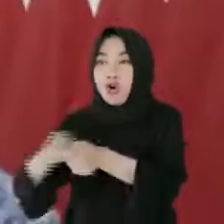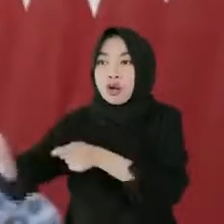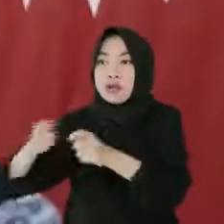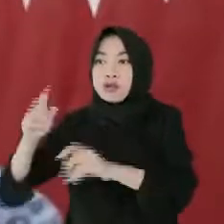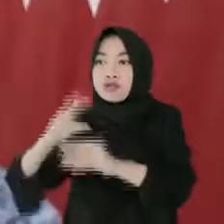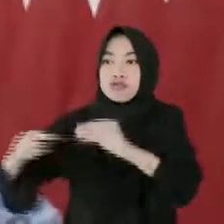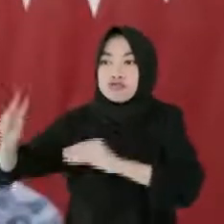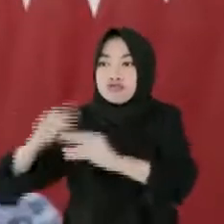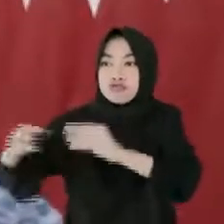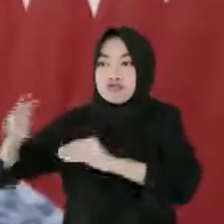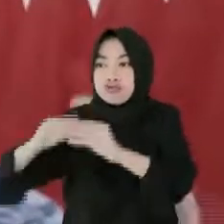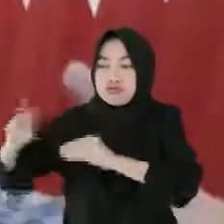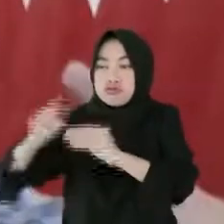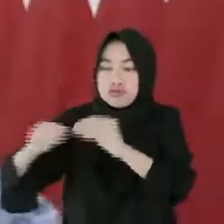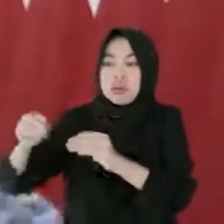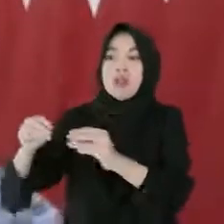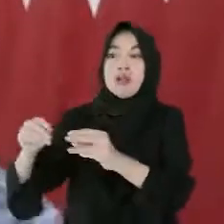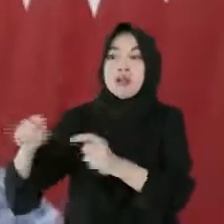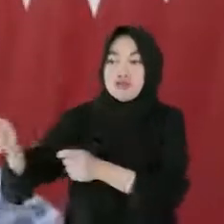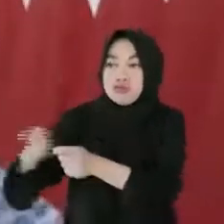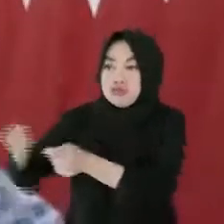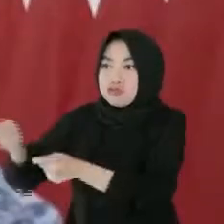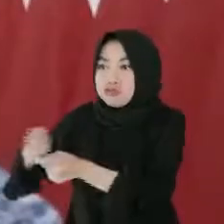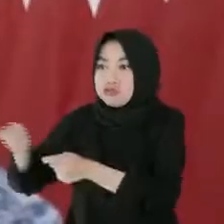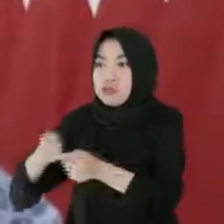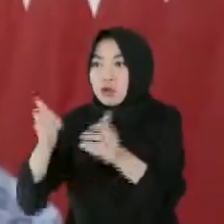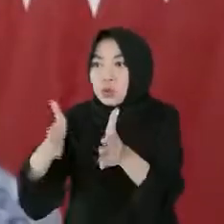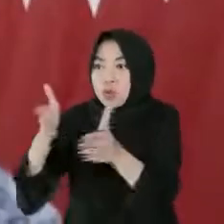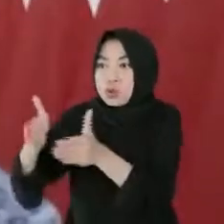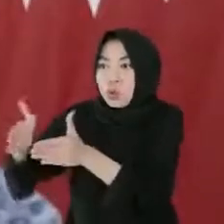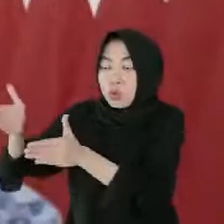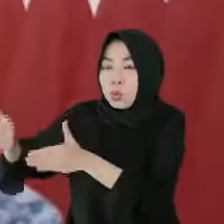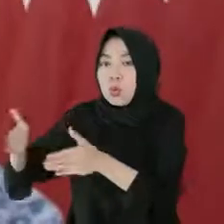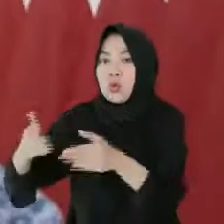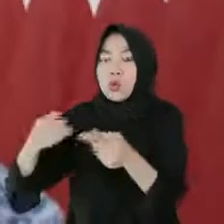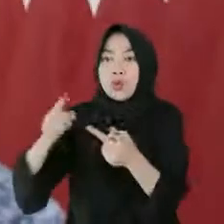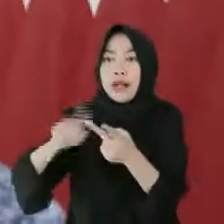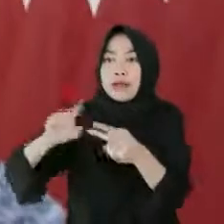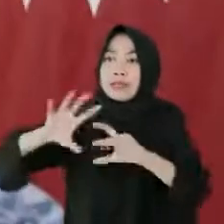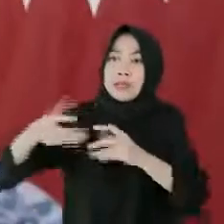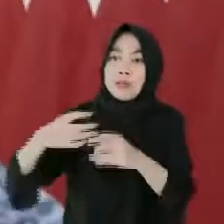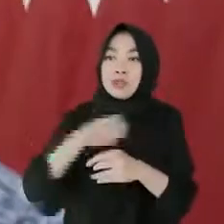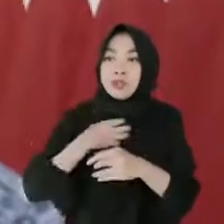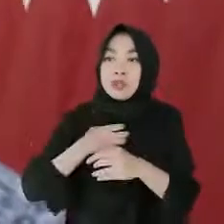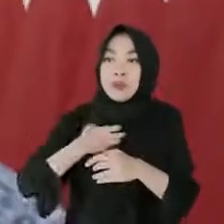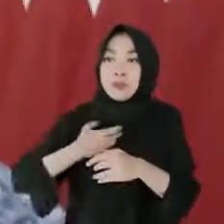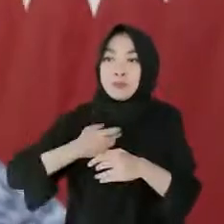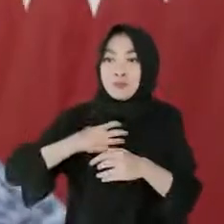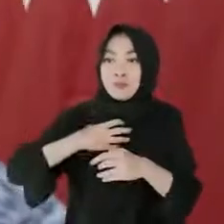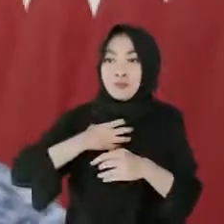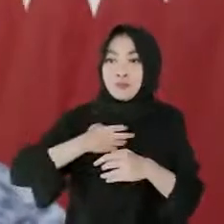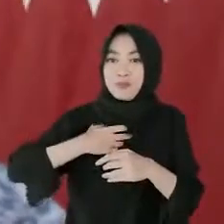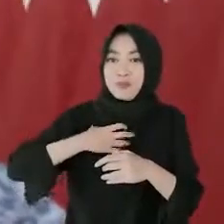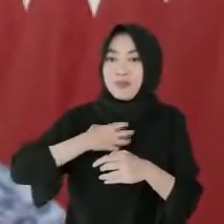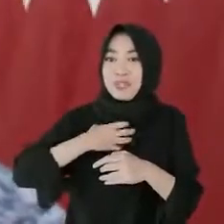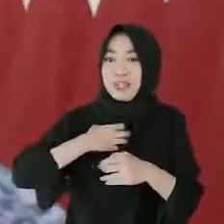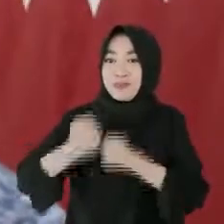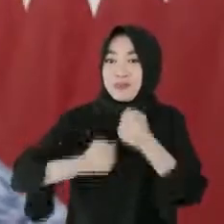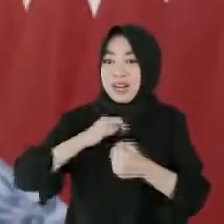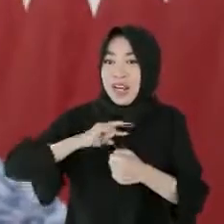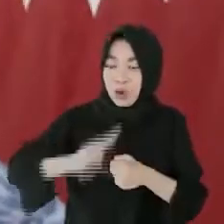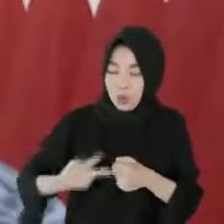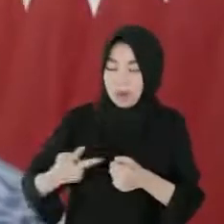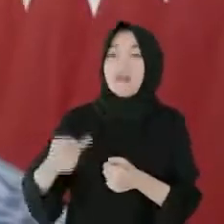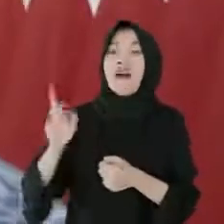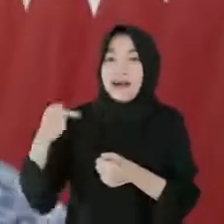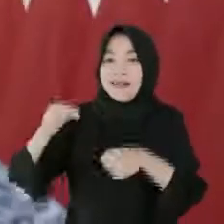di sana terus juga disiapkan Paradita perubahan perilaku untuk mensuport ya mengedukasi masyarakatnya